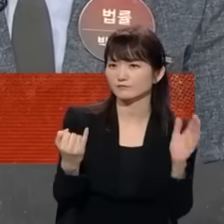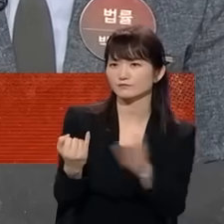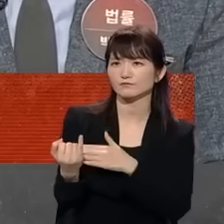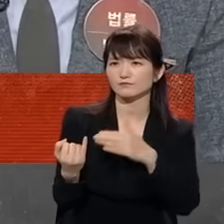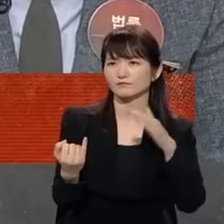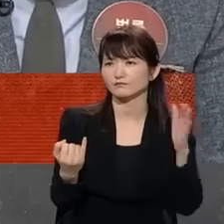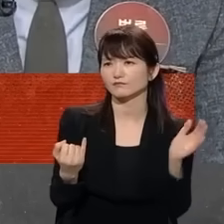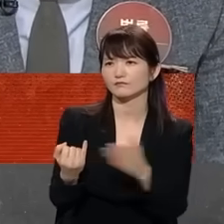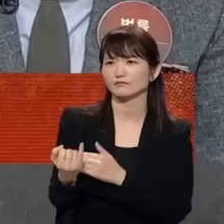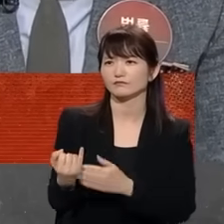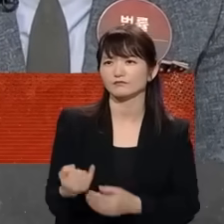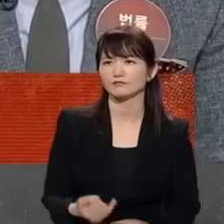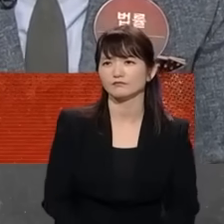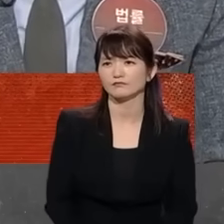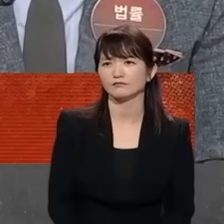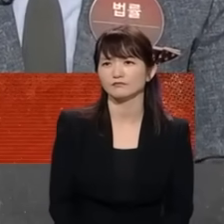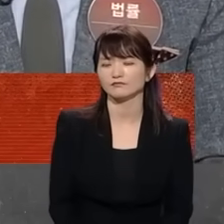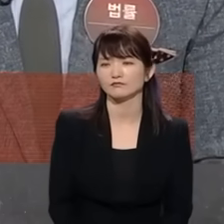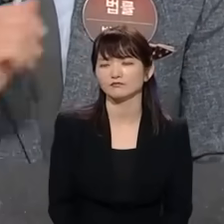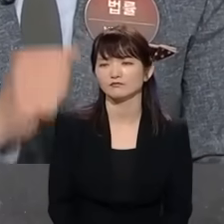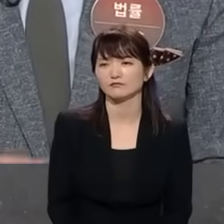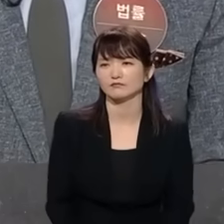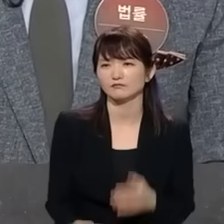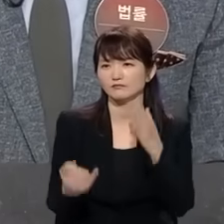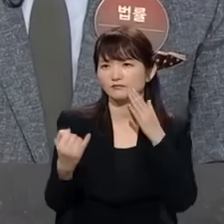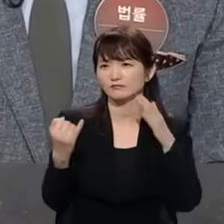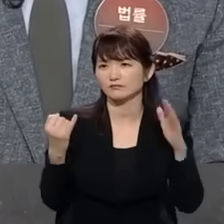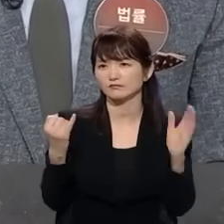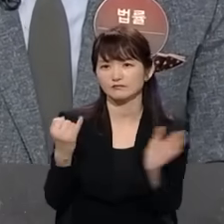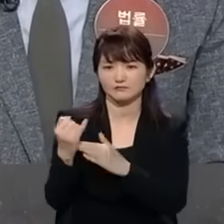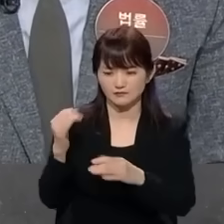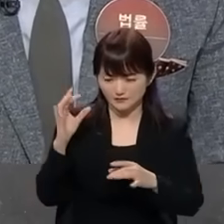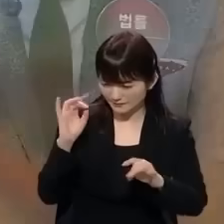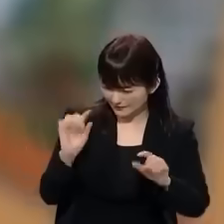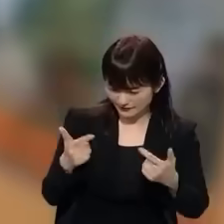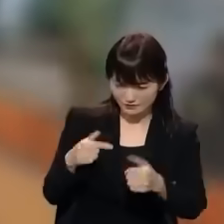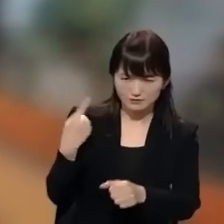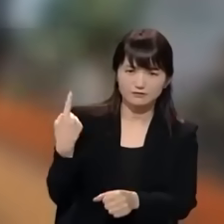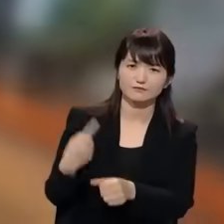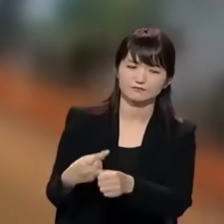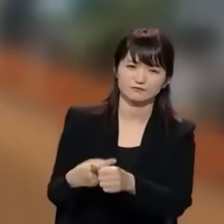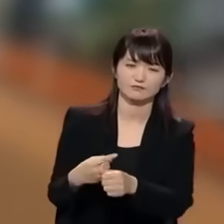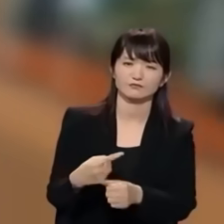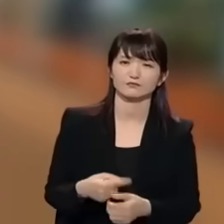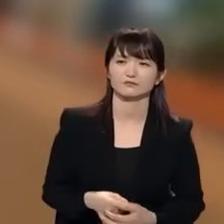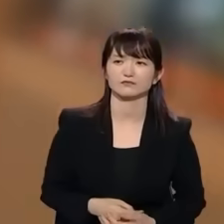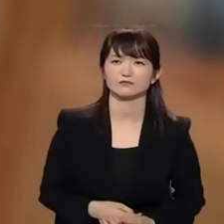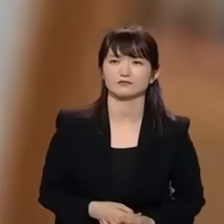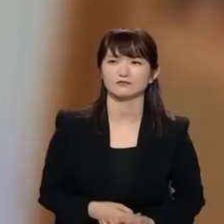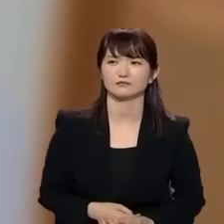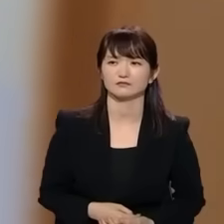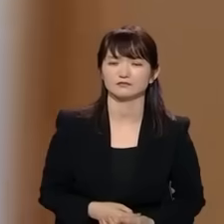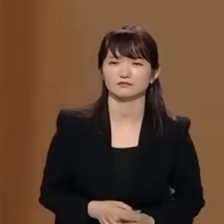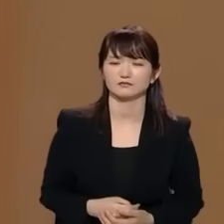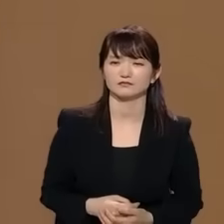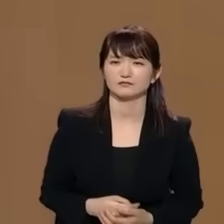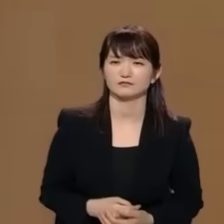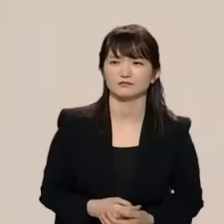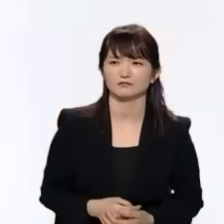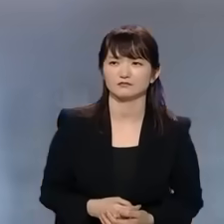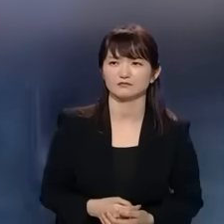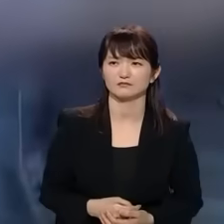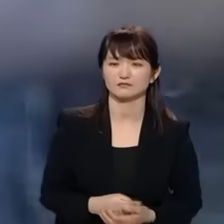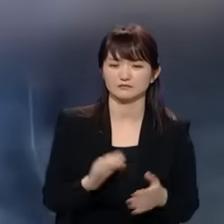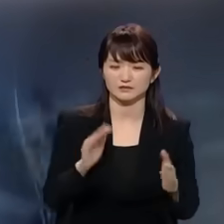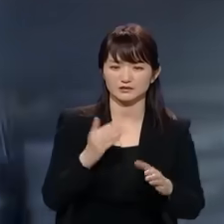수차례 계속 때렸다고 하고 뺨 때리면서 가만히 안 두겠다 그런 욕설도 계속 했던 것 같습니다. 등도 때리고 학생이